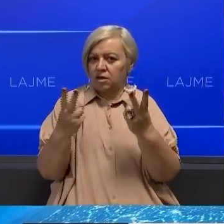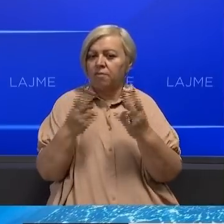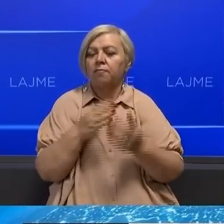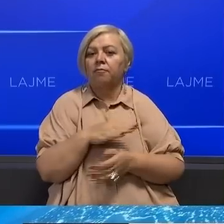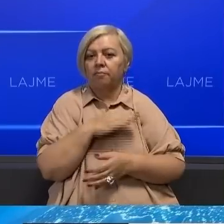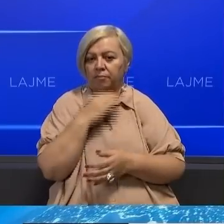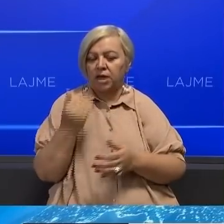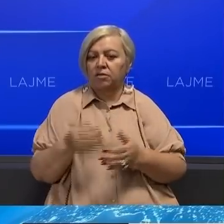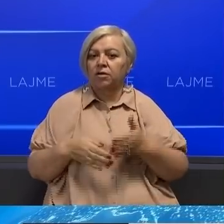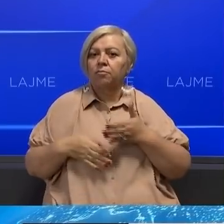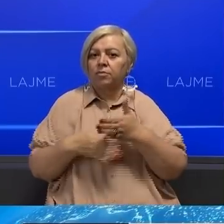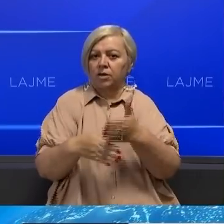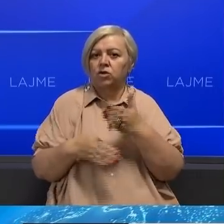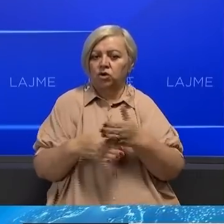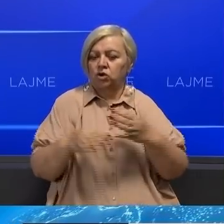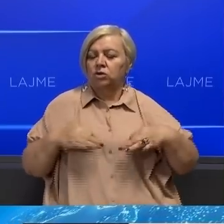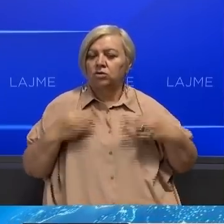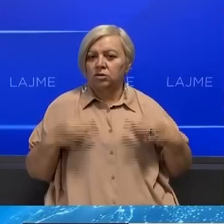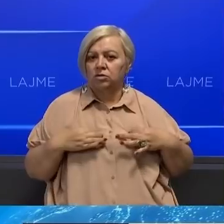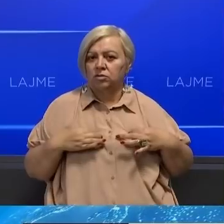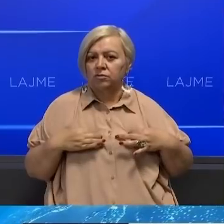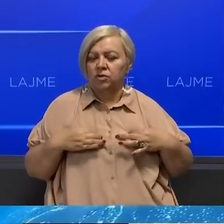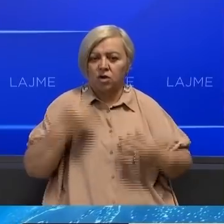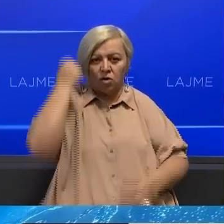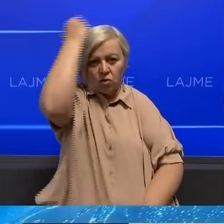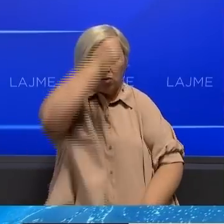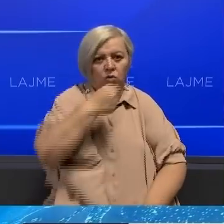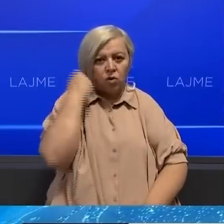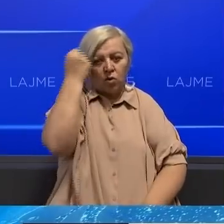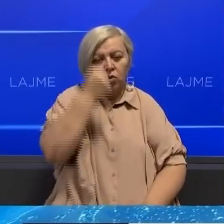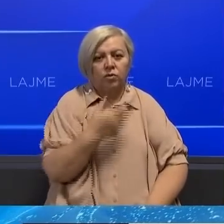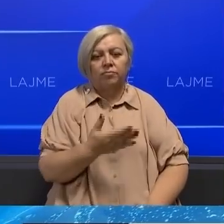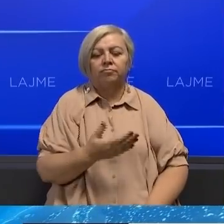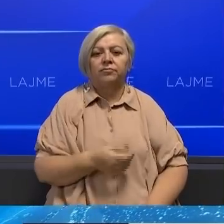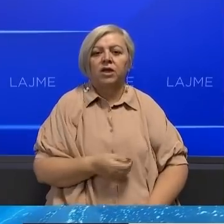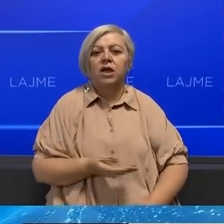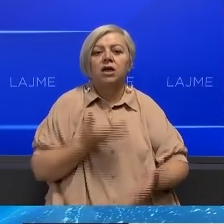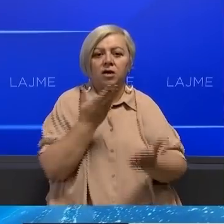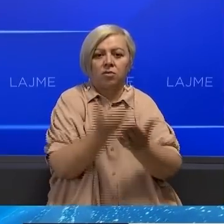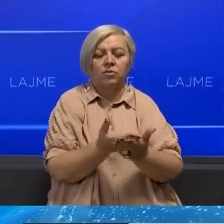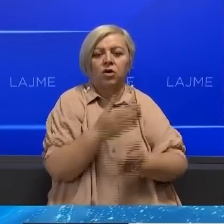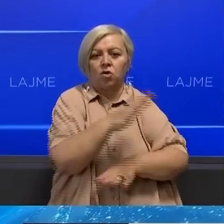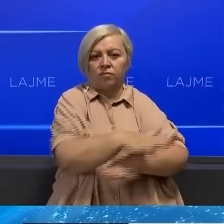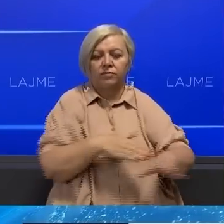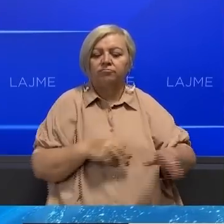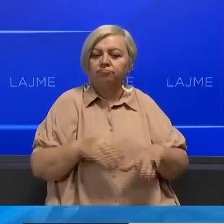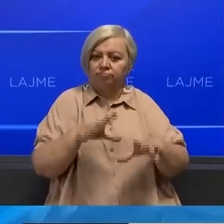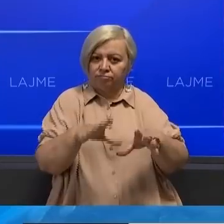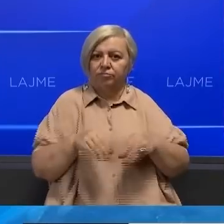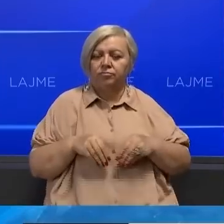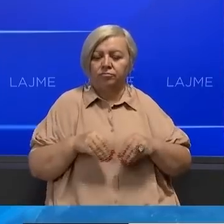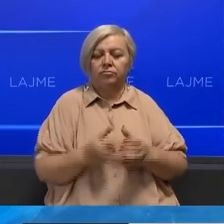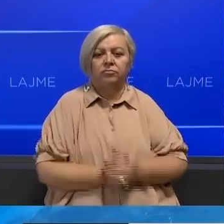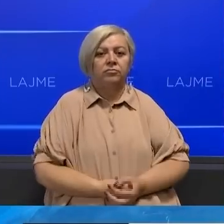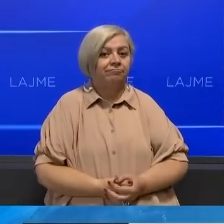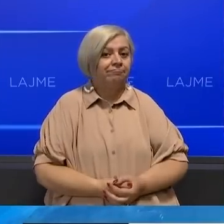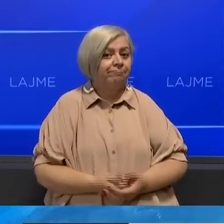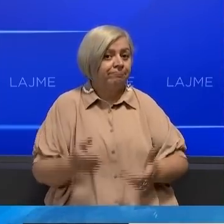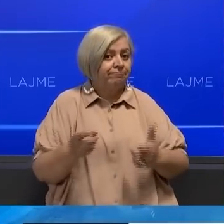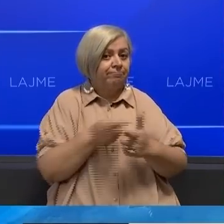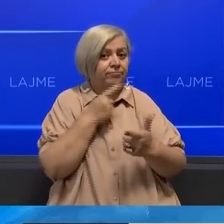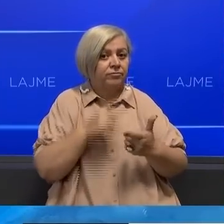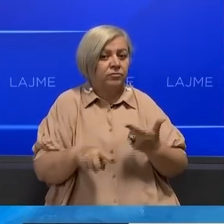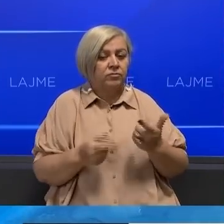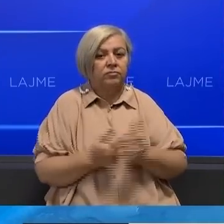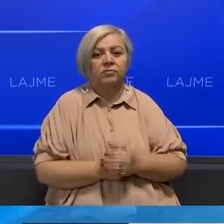për përkrahjet sistemit shëndetësor të Kosovës dhe i rekomandon kuvendit miratimin e tij. Mirë po, partia më e